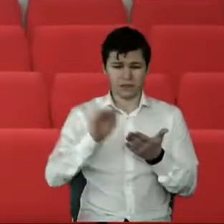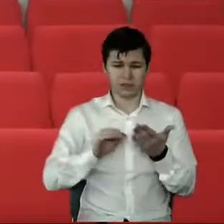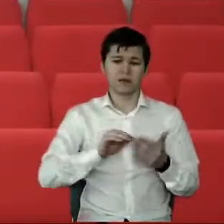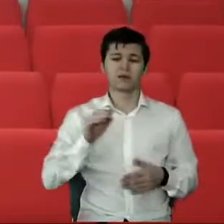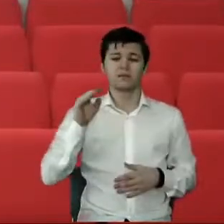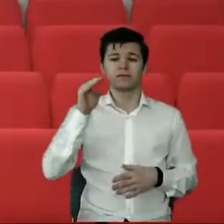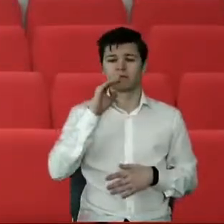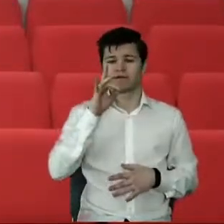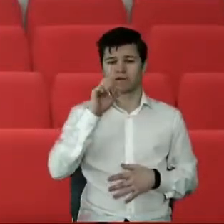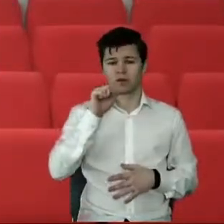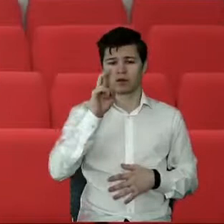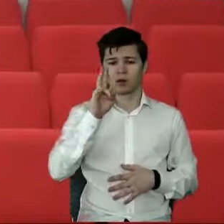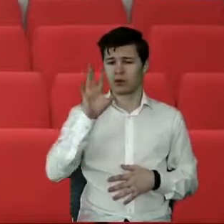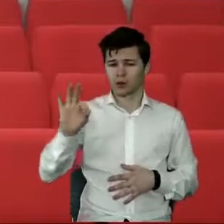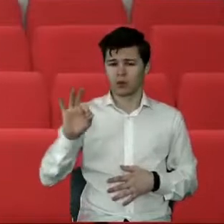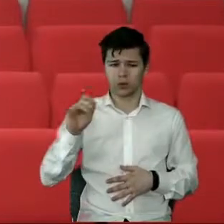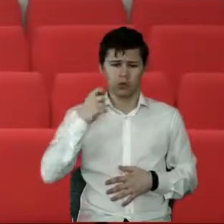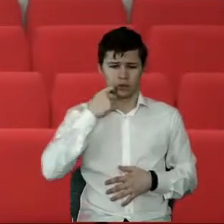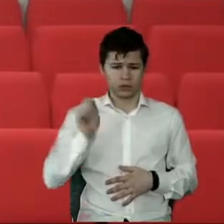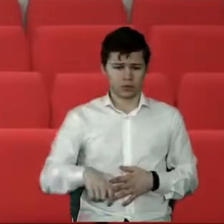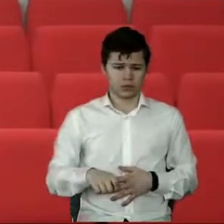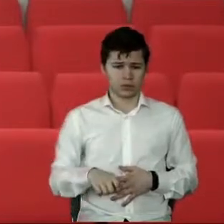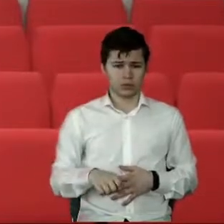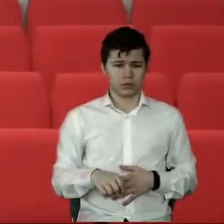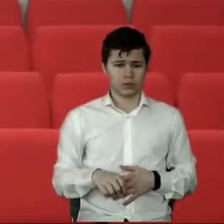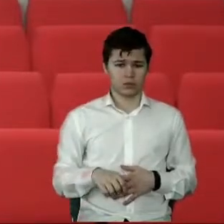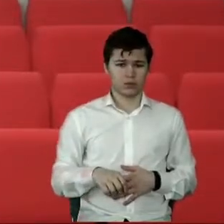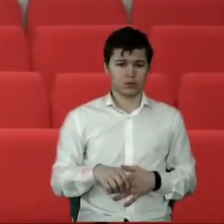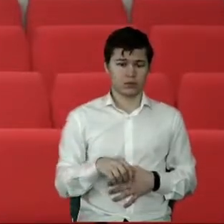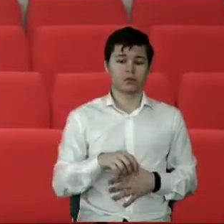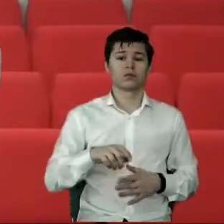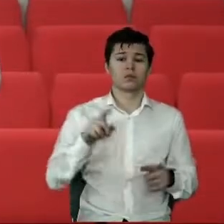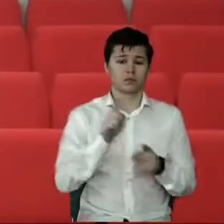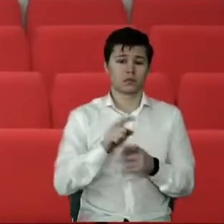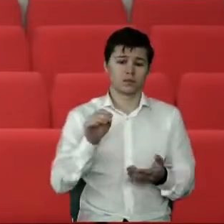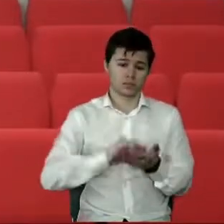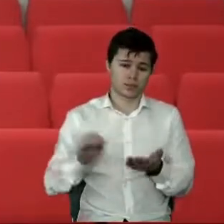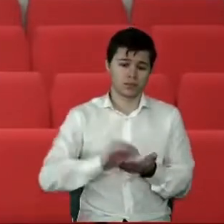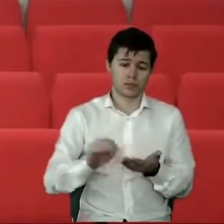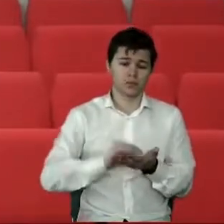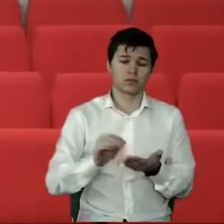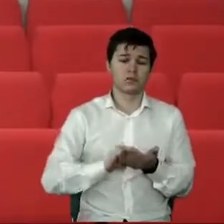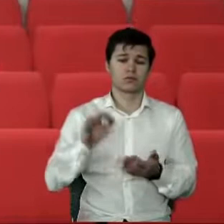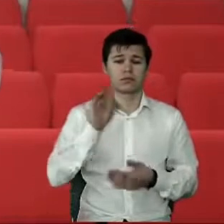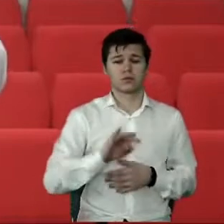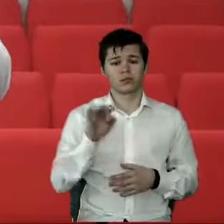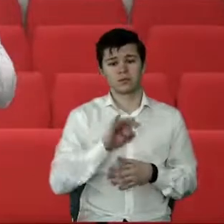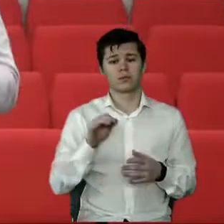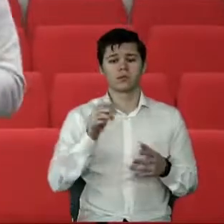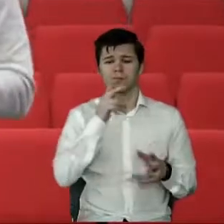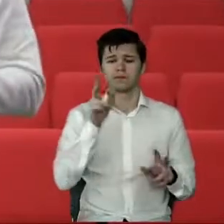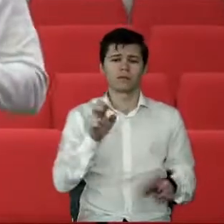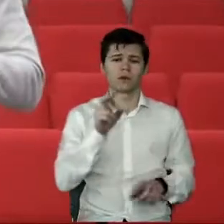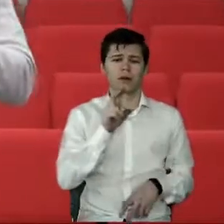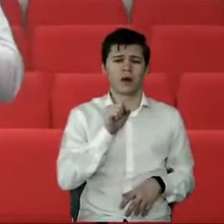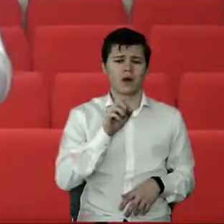как-то. Но там есть фраза «лупайтесь всю скалу». Не останавливаясь, несмотря на то, что скажут